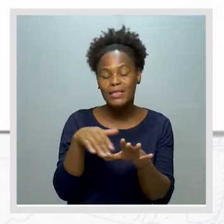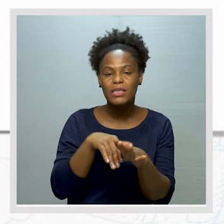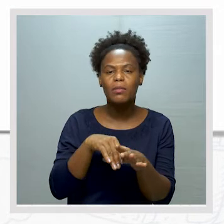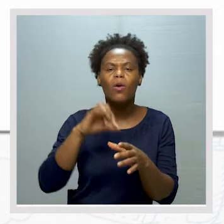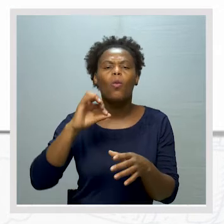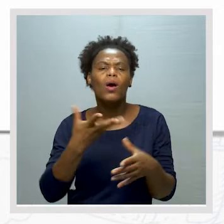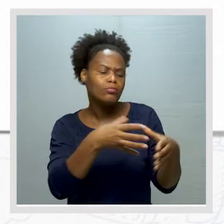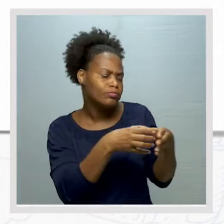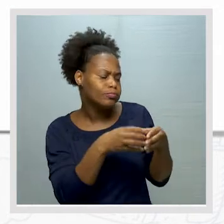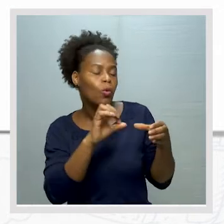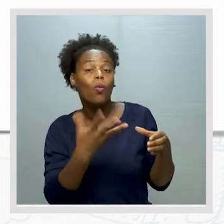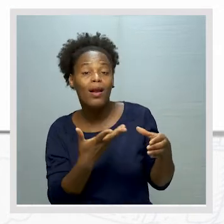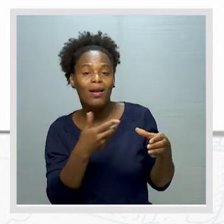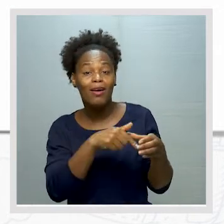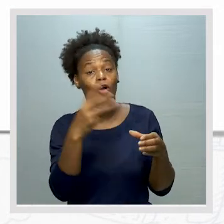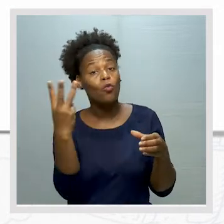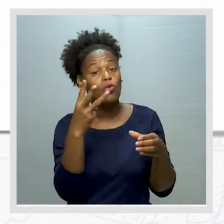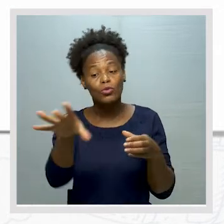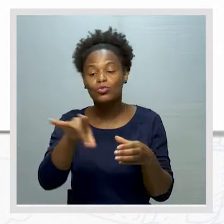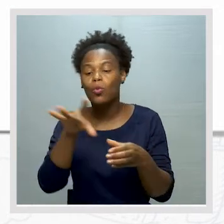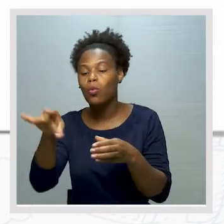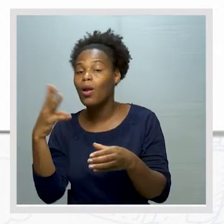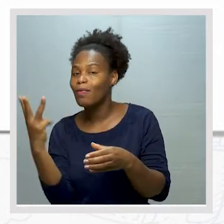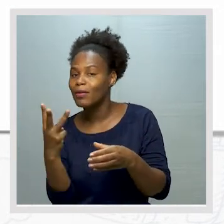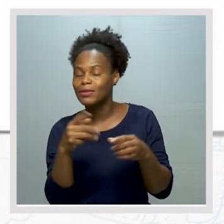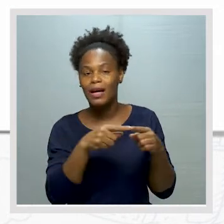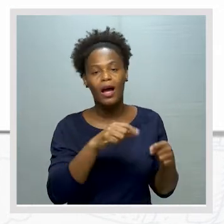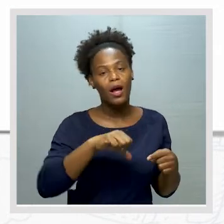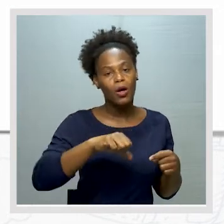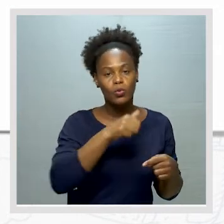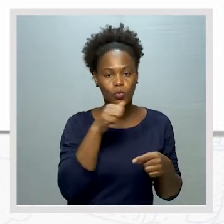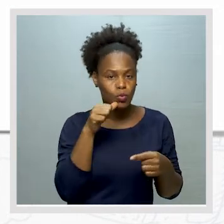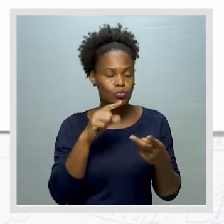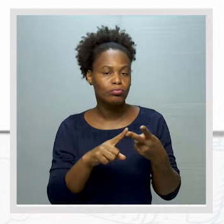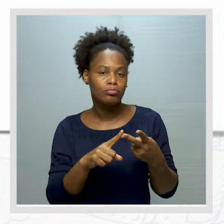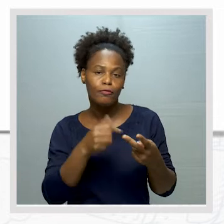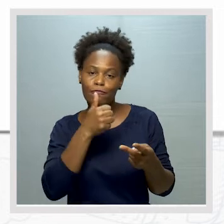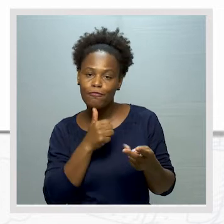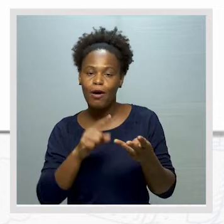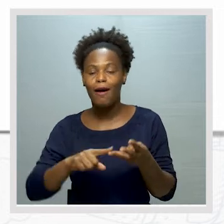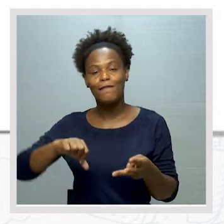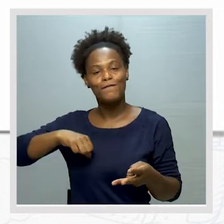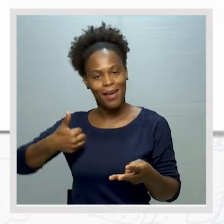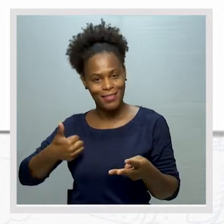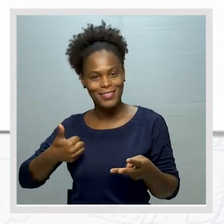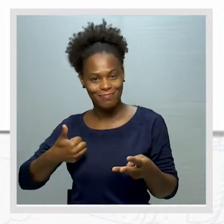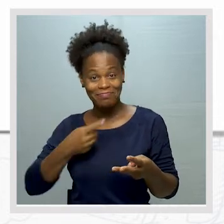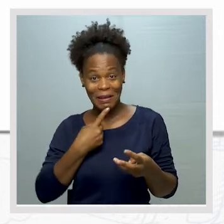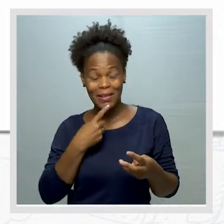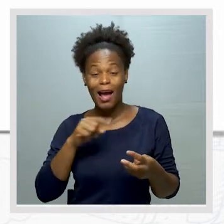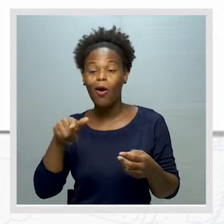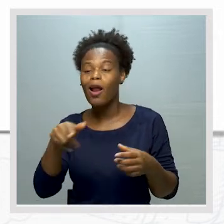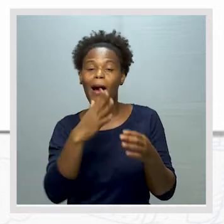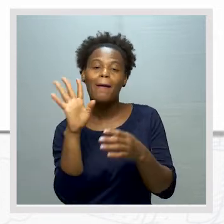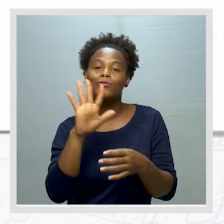quelle équipe? Vous avez 3 options. Équipe bleue, équipe rouge, équipe verte. De quelle équipe?